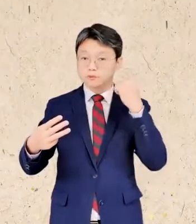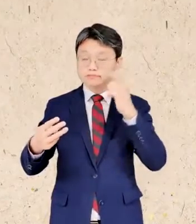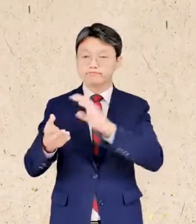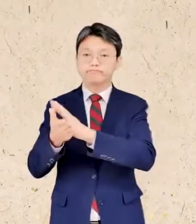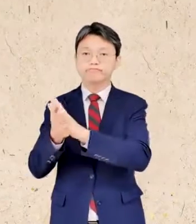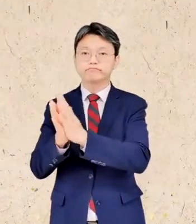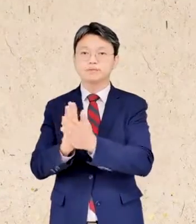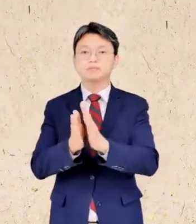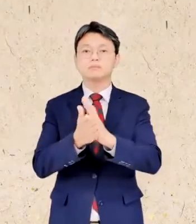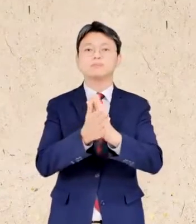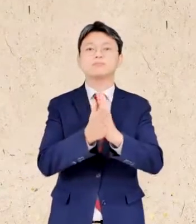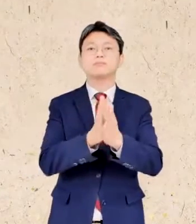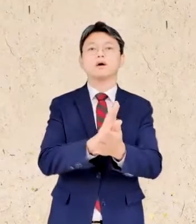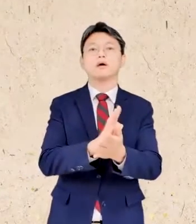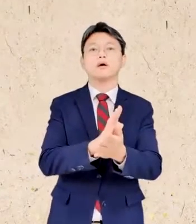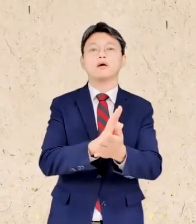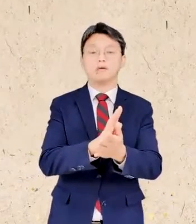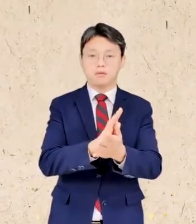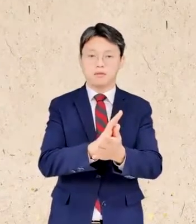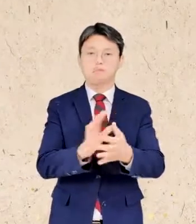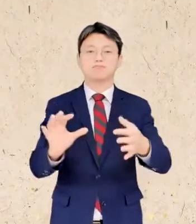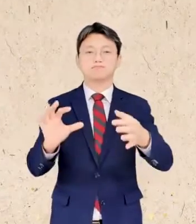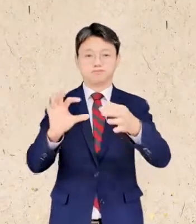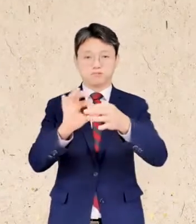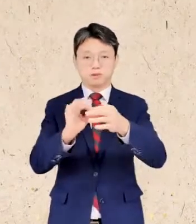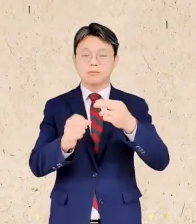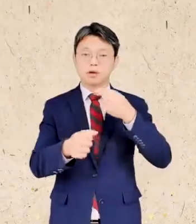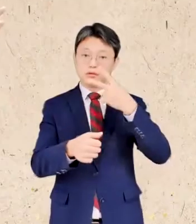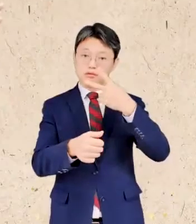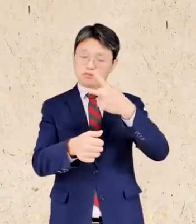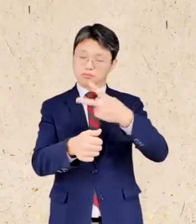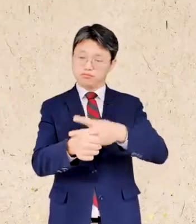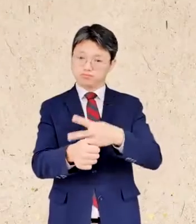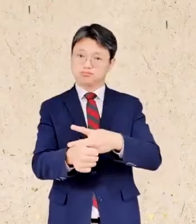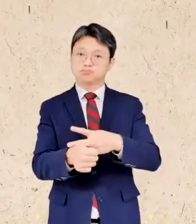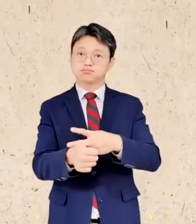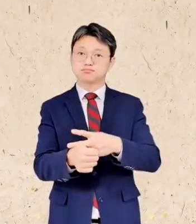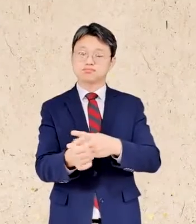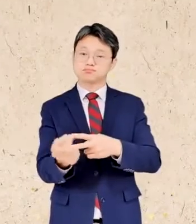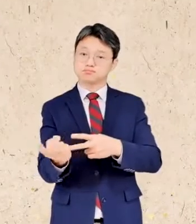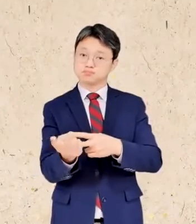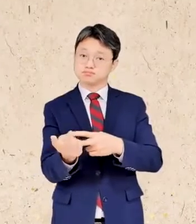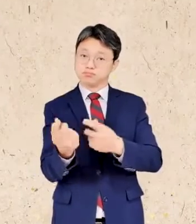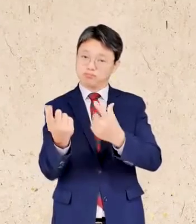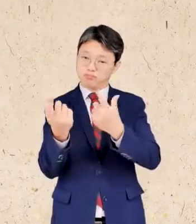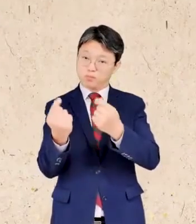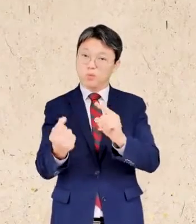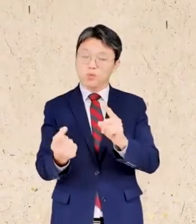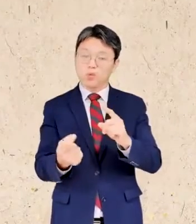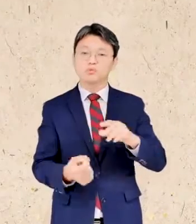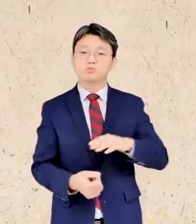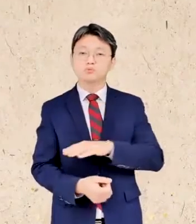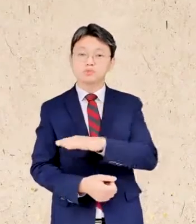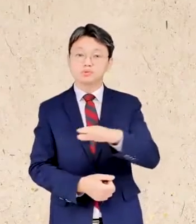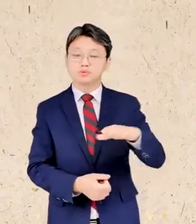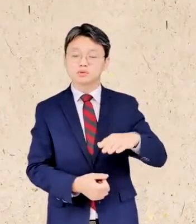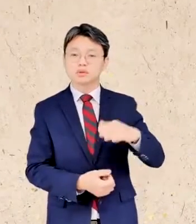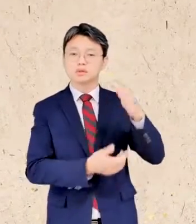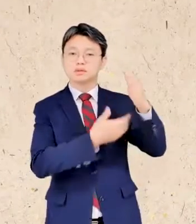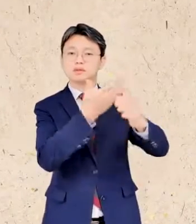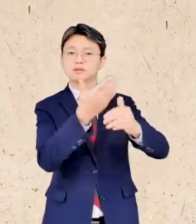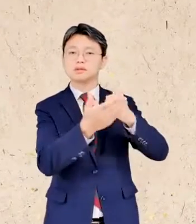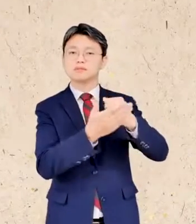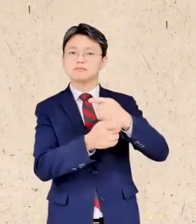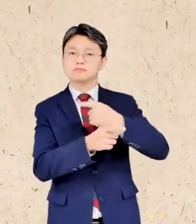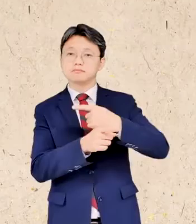이 놀라운 일을 증거하고 있는 바울은 마치 이 둘 사이에서 드디어 우리를 하나님과